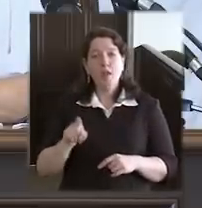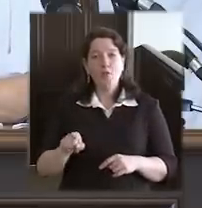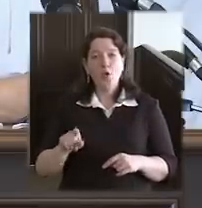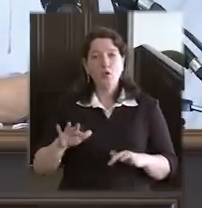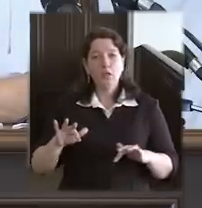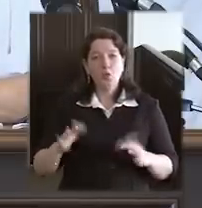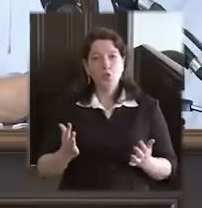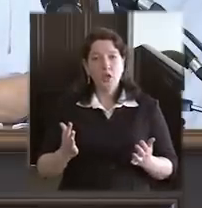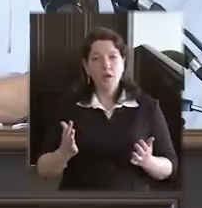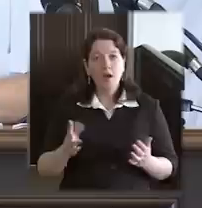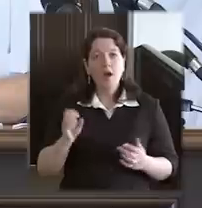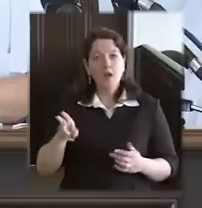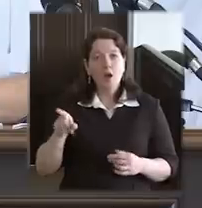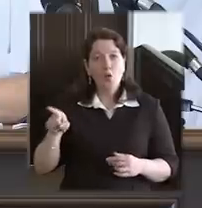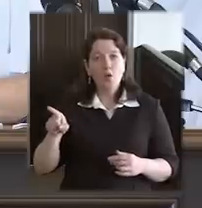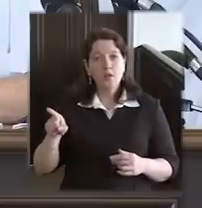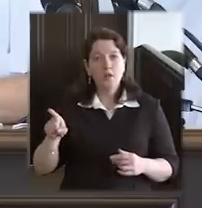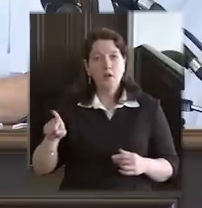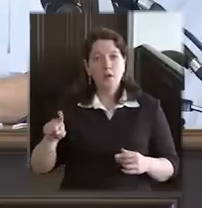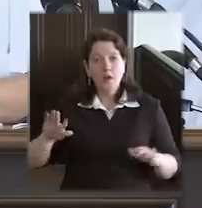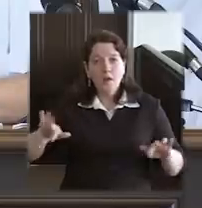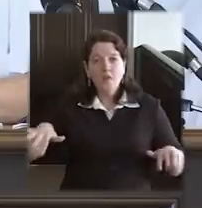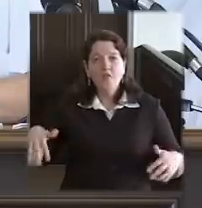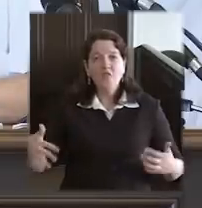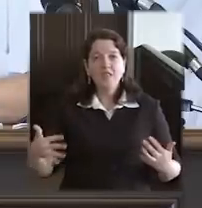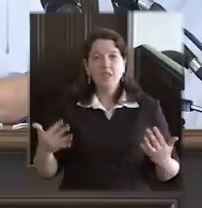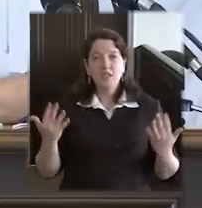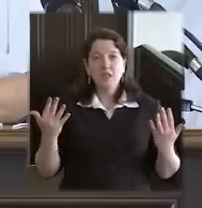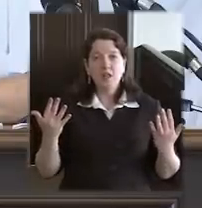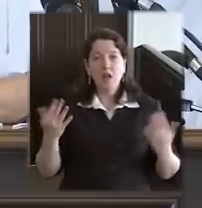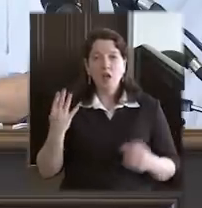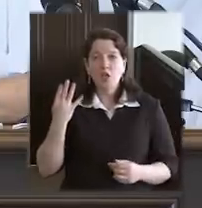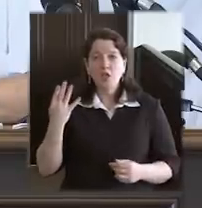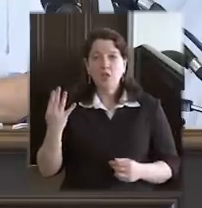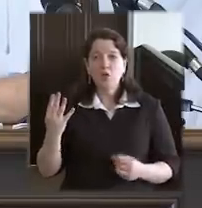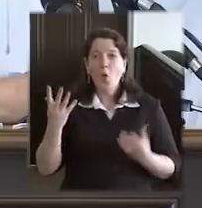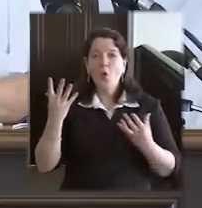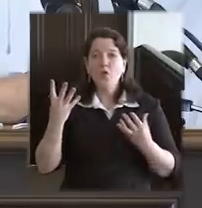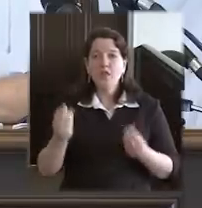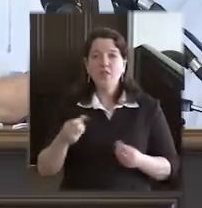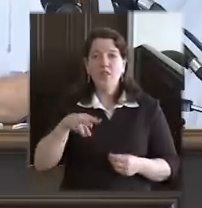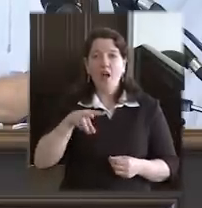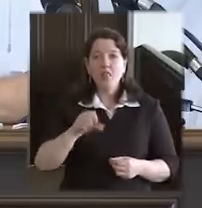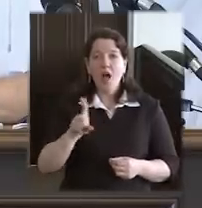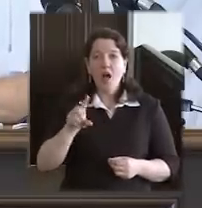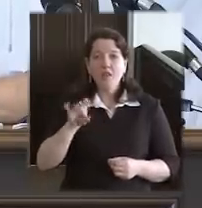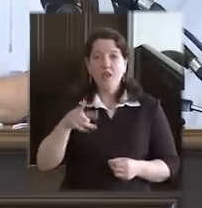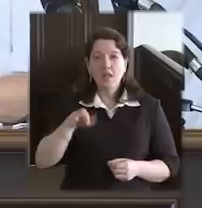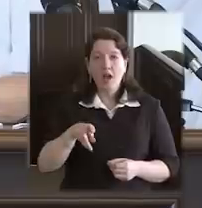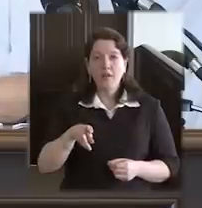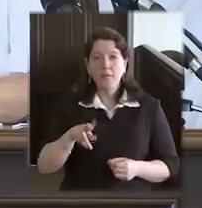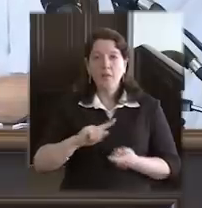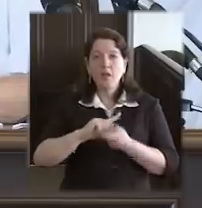после того, как он воскресил четверодневного Лазаря. То есть, когда